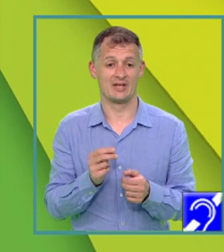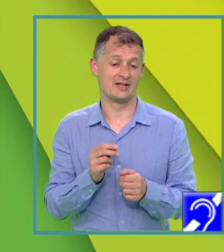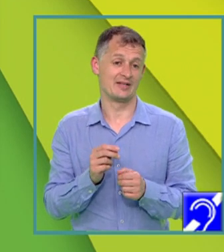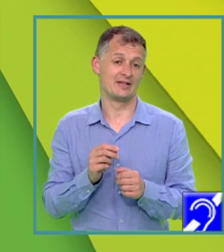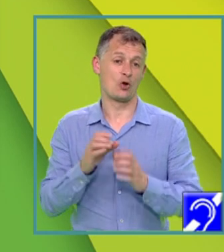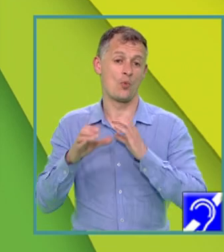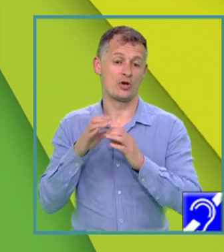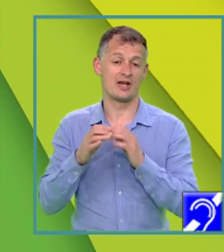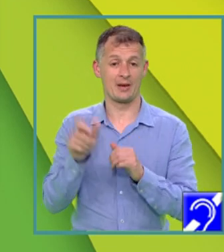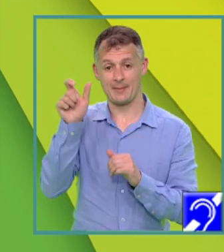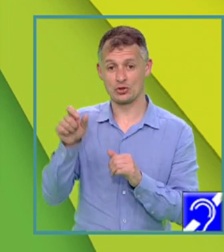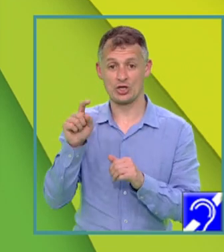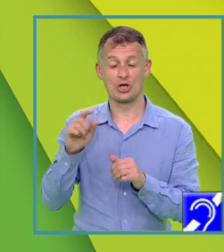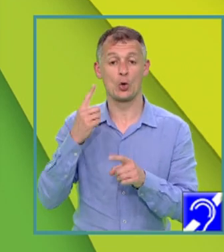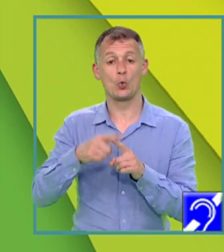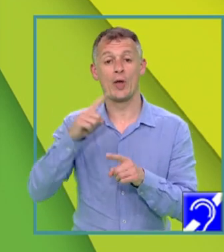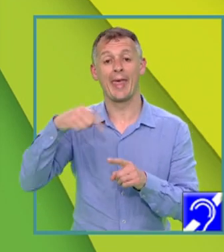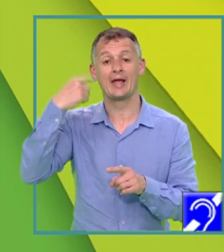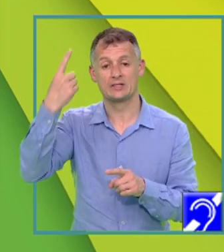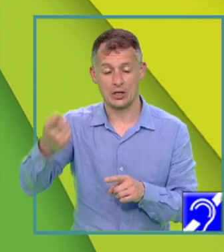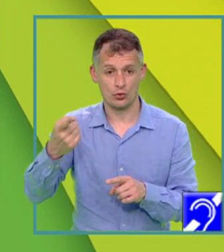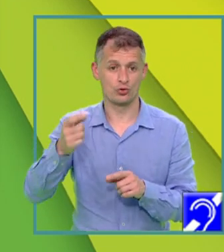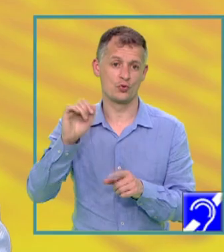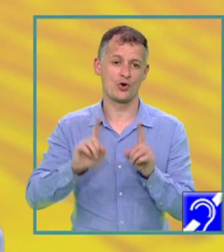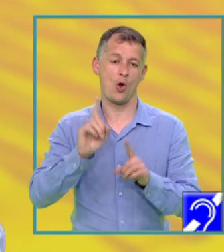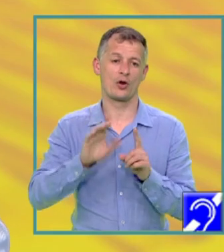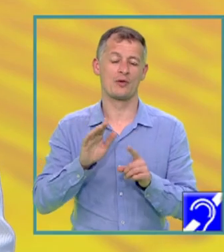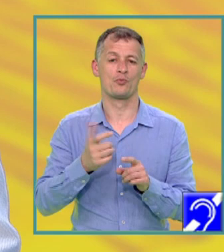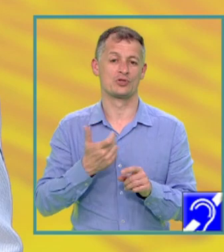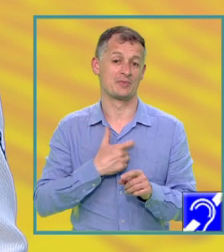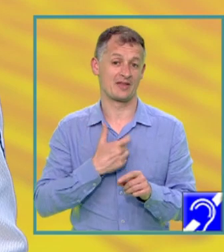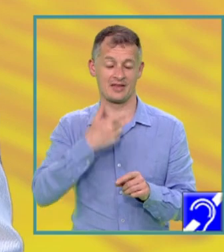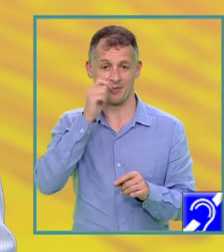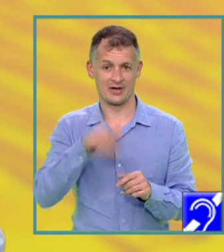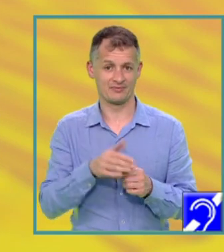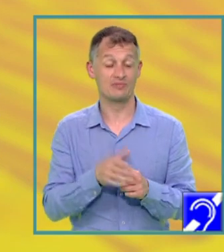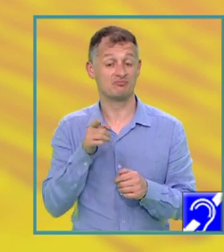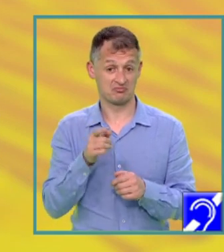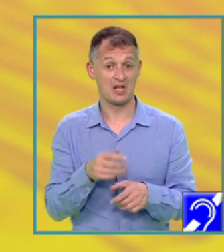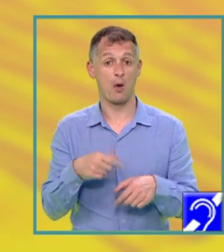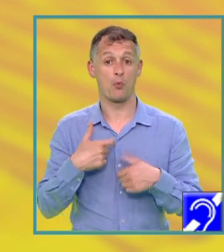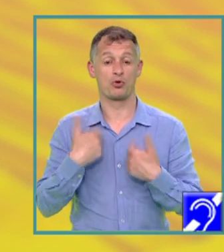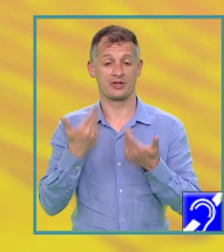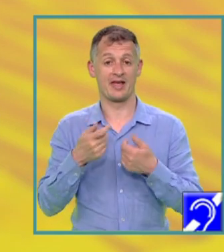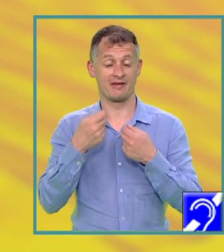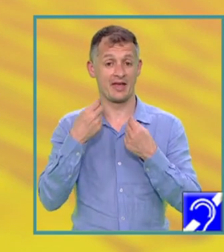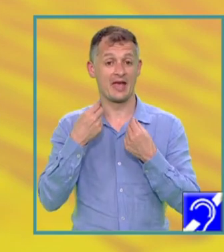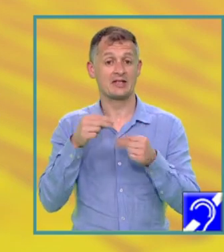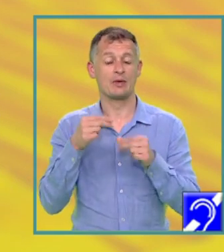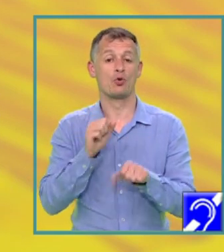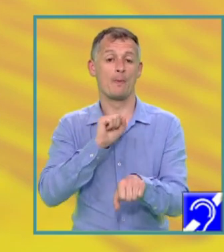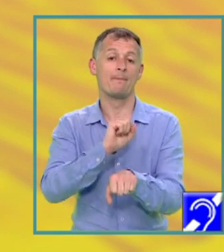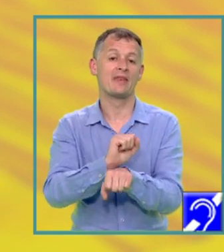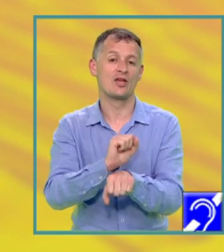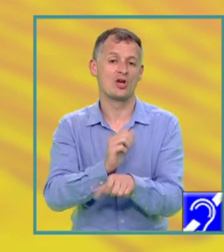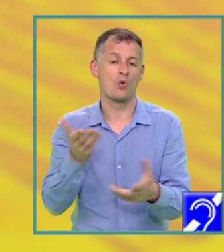individului cu exteriorul și uneori și posibilitatea de a le părăsi. În această direcție pot să vă dau exemplu penitenciarul care are